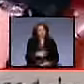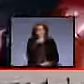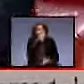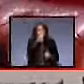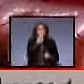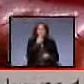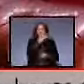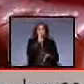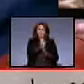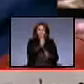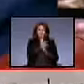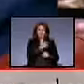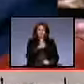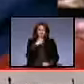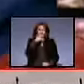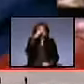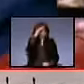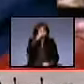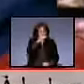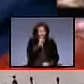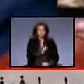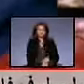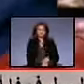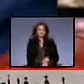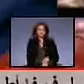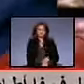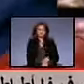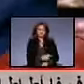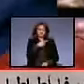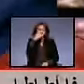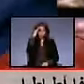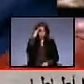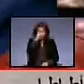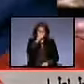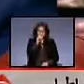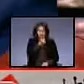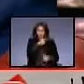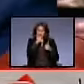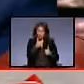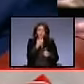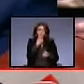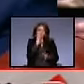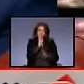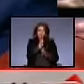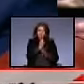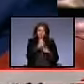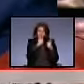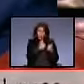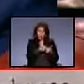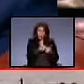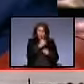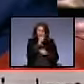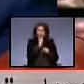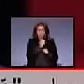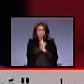عبد العزيز. ربنا يخليك يا أستاذ. أنا بشكرك جدا على كل حاجة، بشكرك على نبلك، وبشكرك على اللي انت